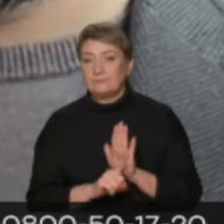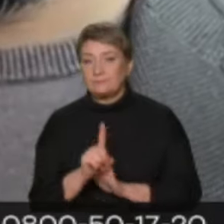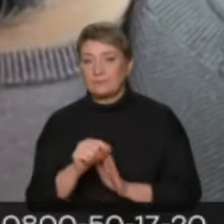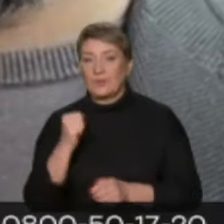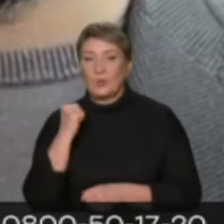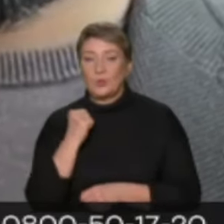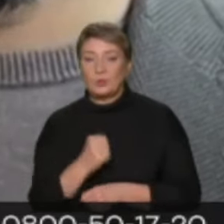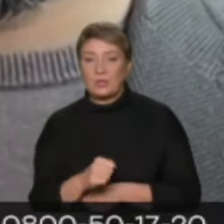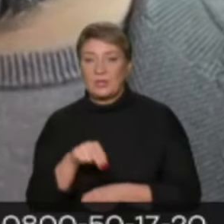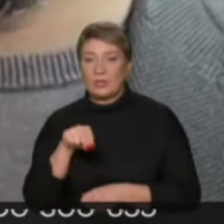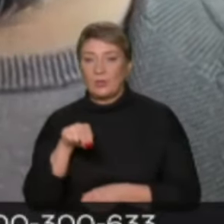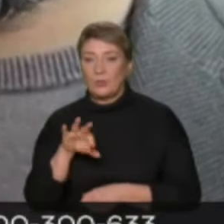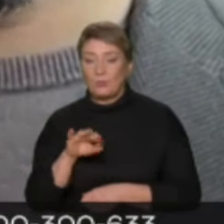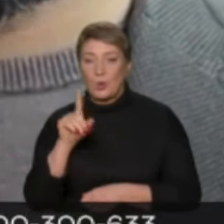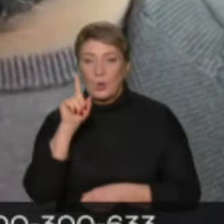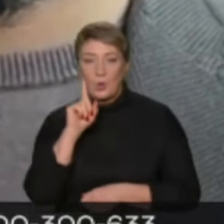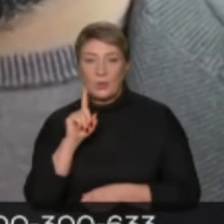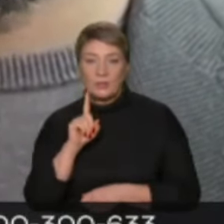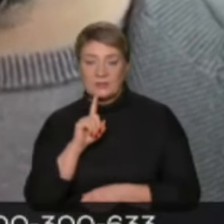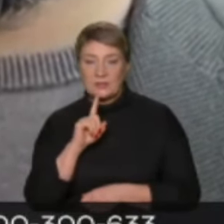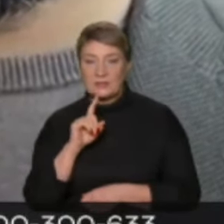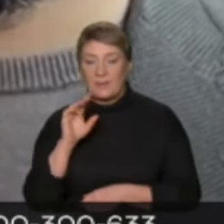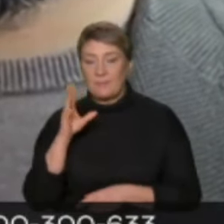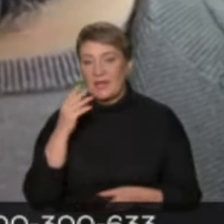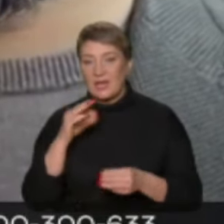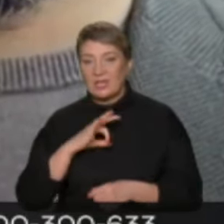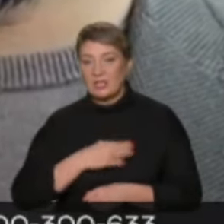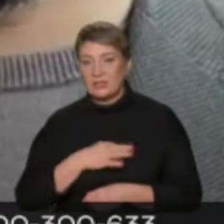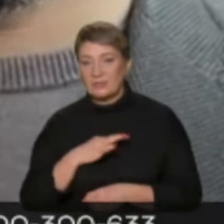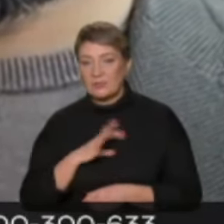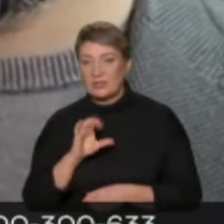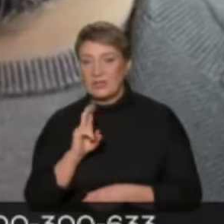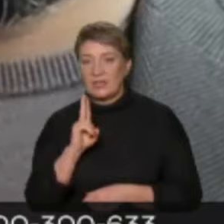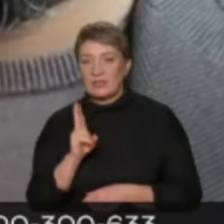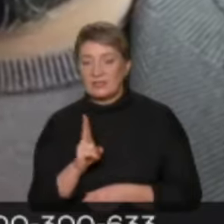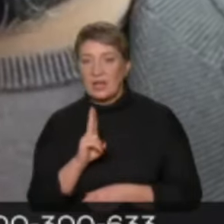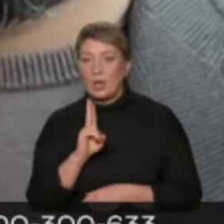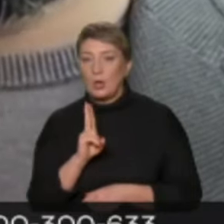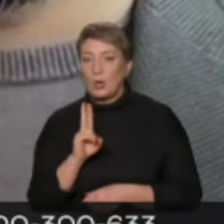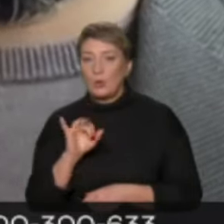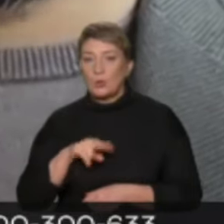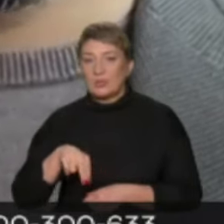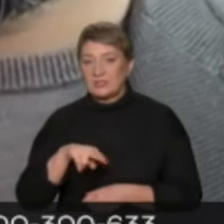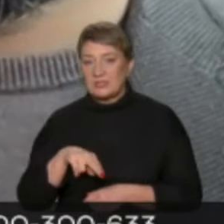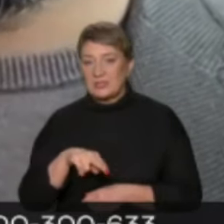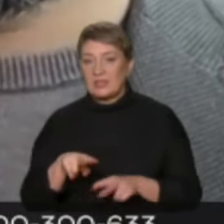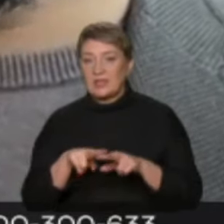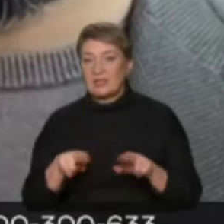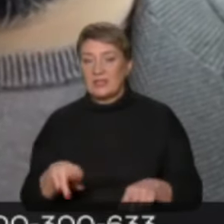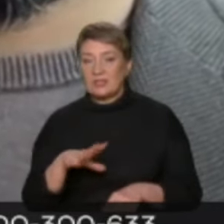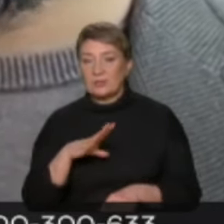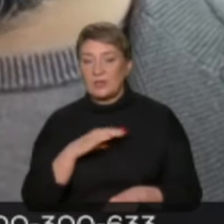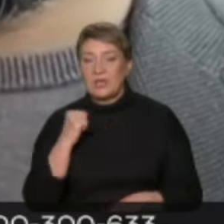по израильским шпионским очагам в иракском Курдистане. Также были